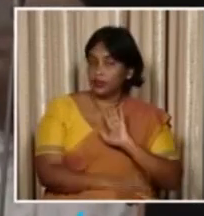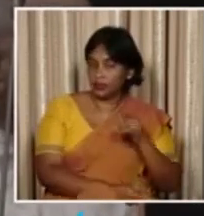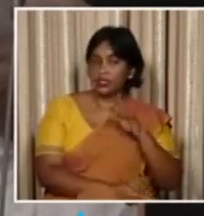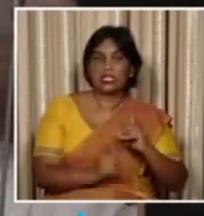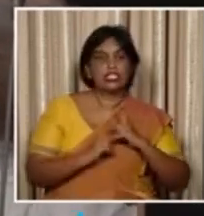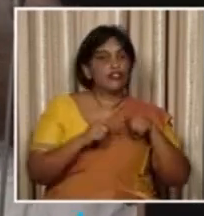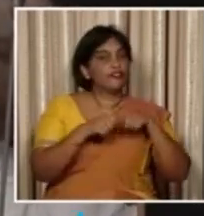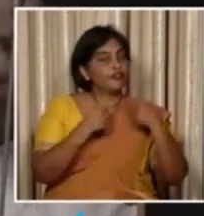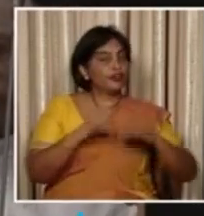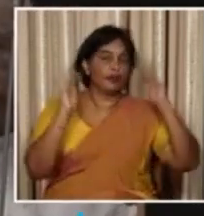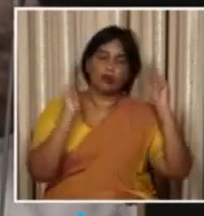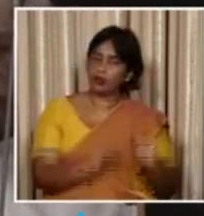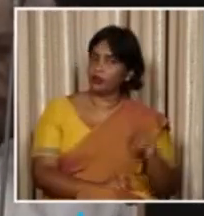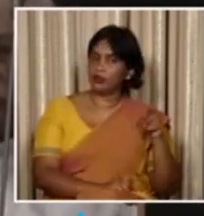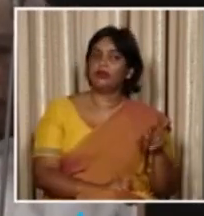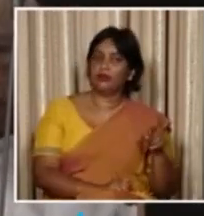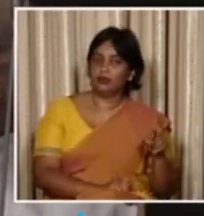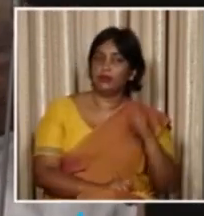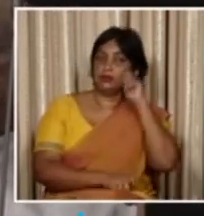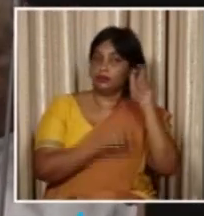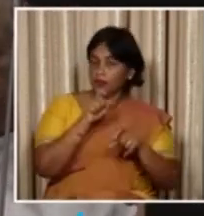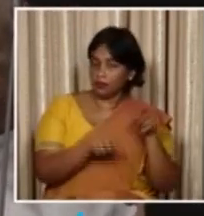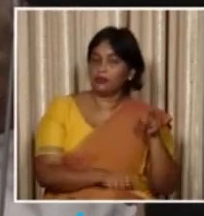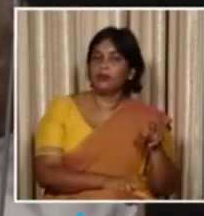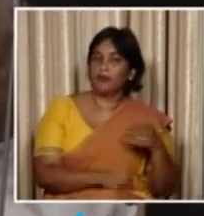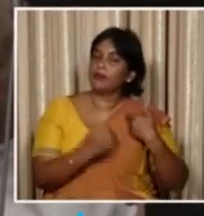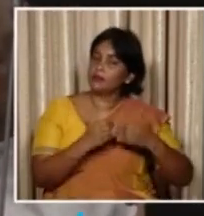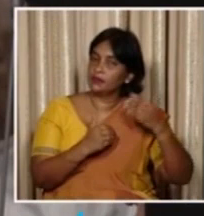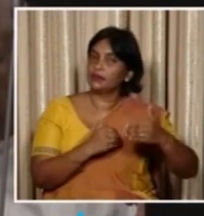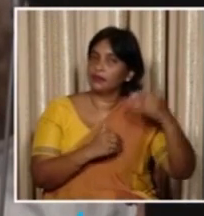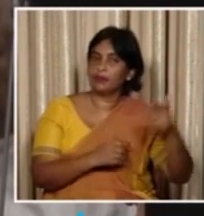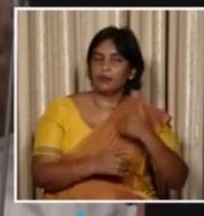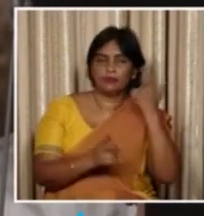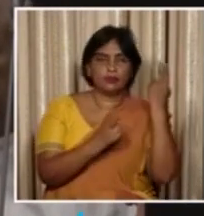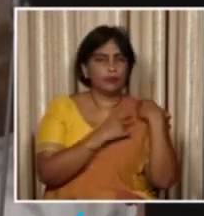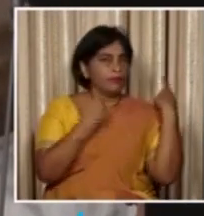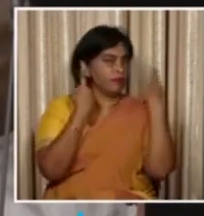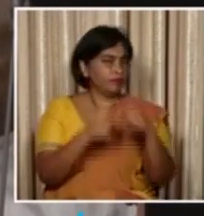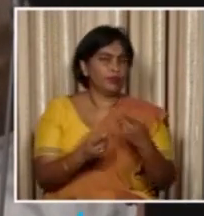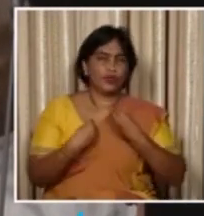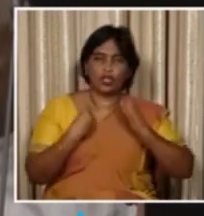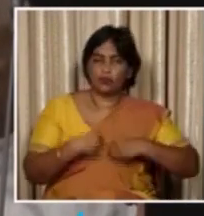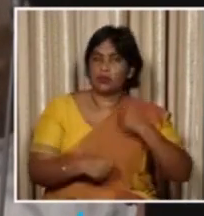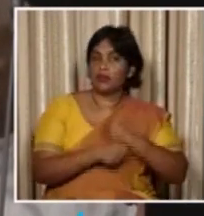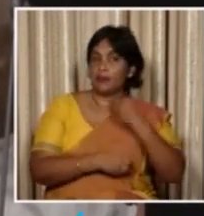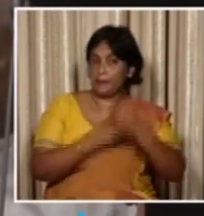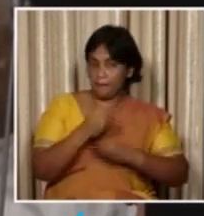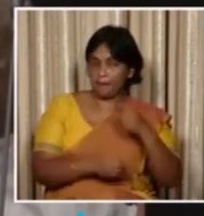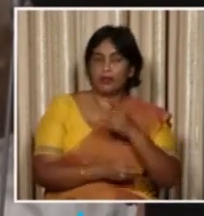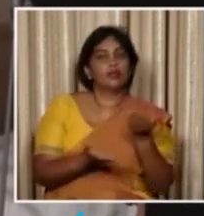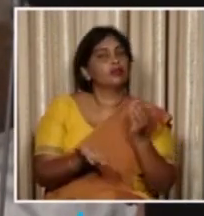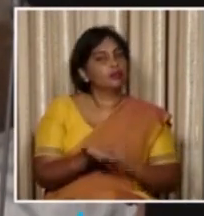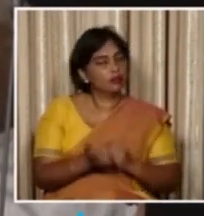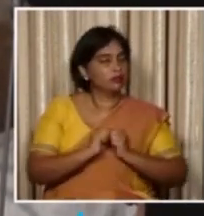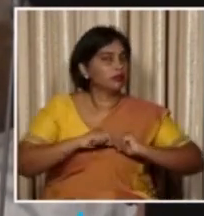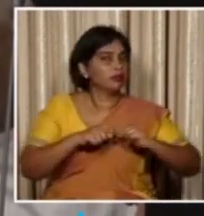ජීවන වියදමද අඩු වෙනවා. ජනතාවට දිගින් දිගටම බරපතල පාඩු ලබන රාජ්‍ය ව්‍යාපාර තවදුරටත්